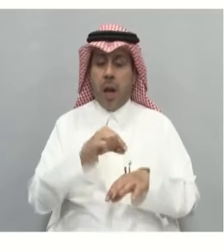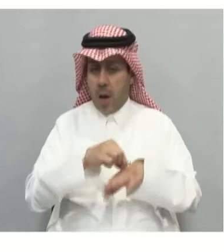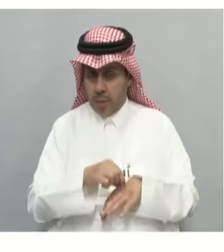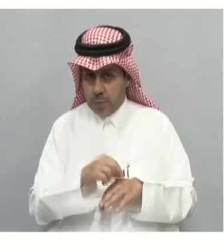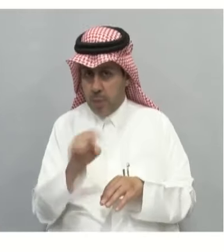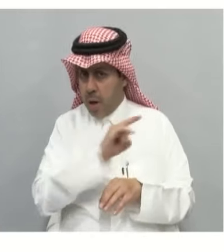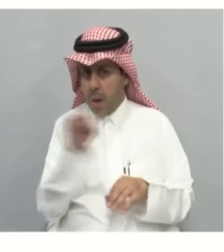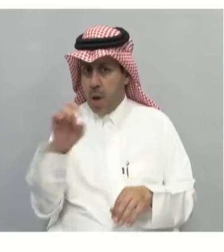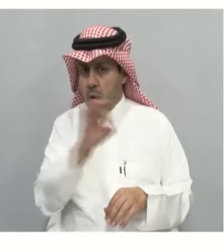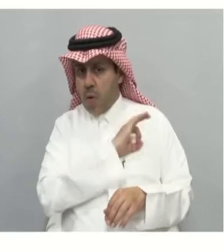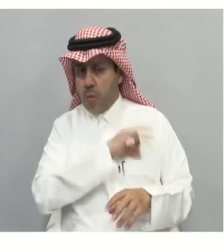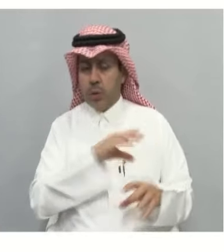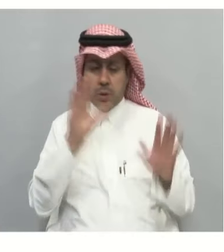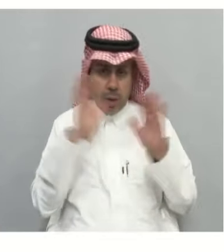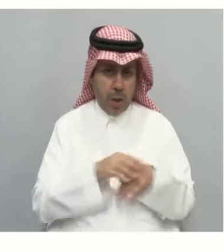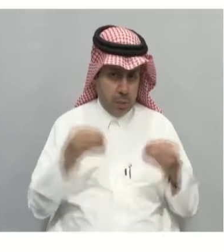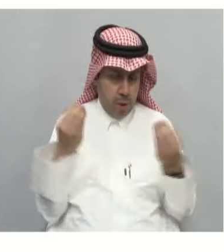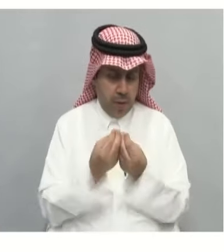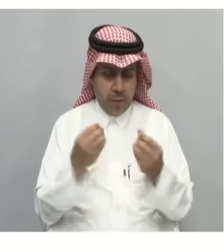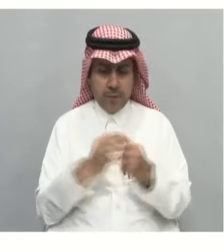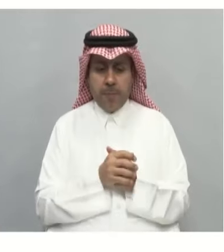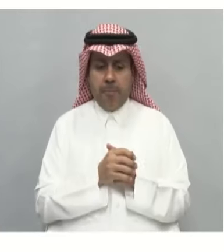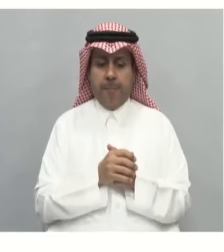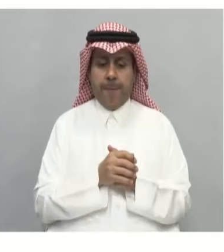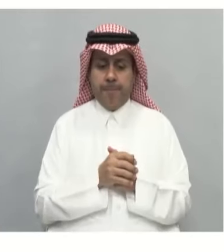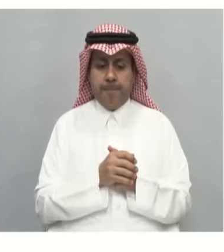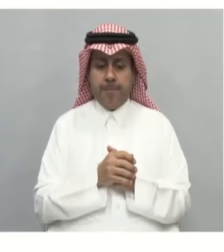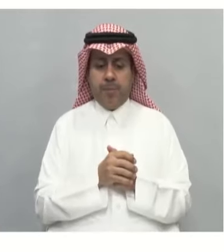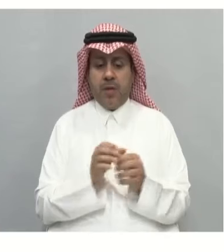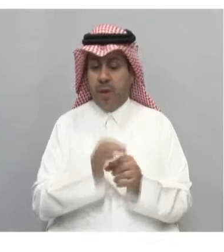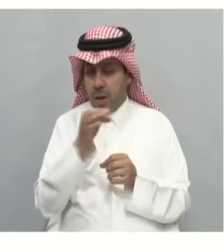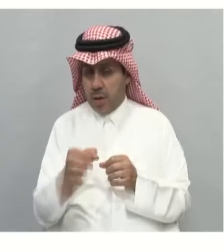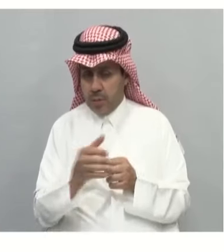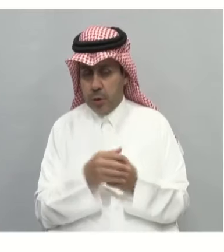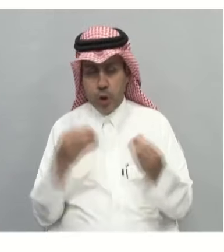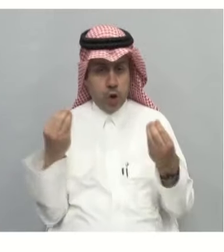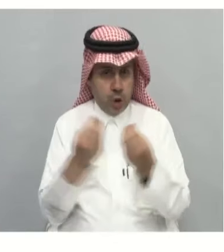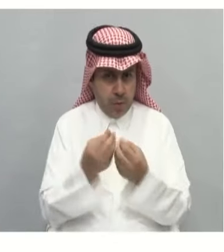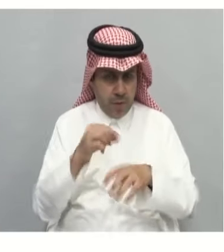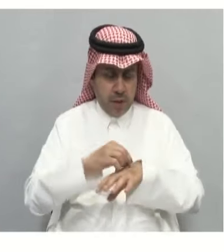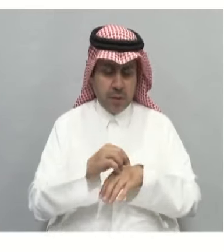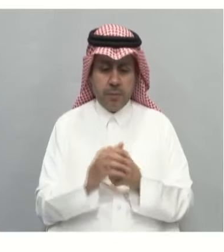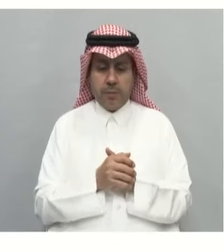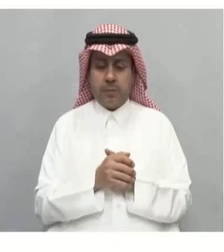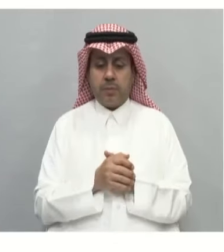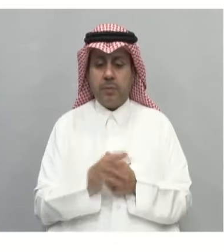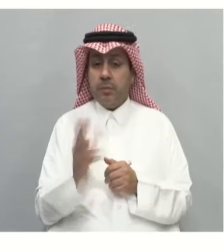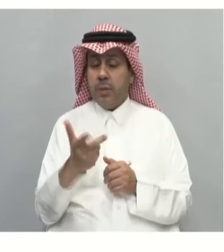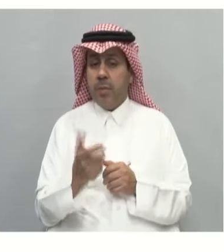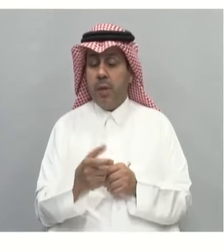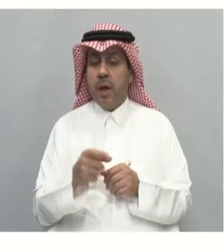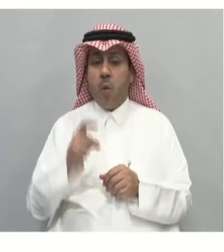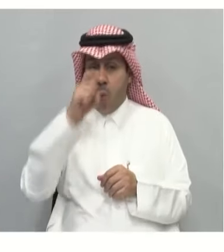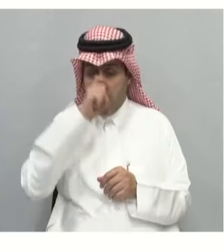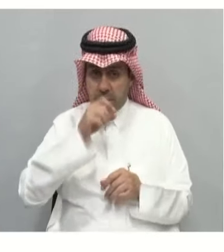صلاه الجماعه في البلد او القريه او الباديه او اي مكان يجتمع فيه الناس ماذا يكون عليهم